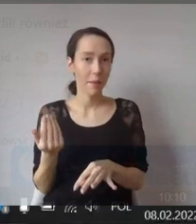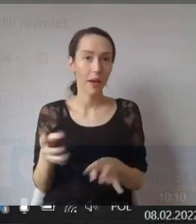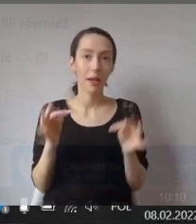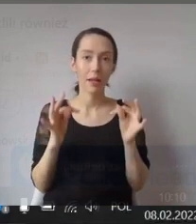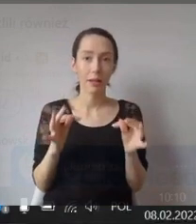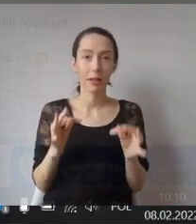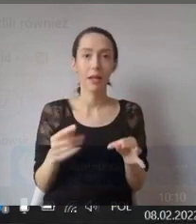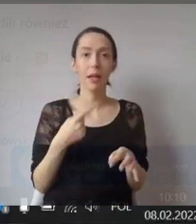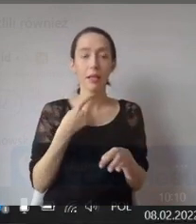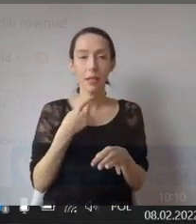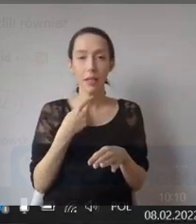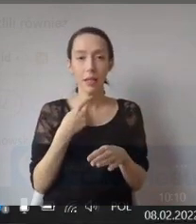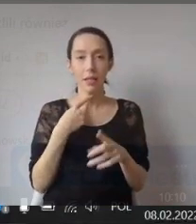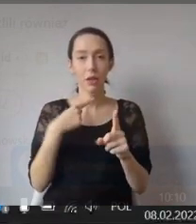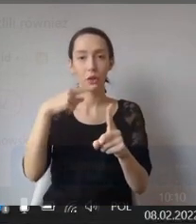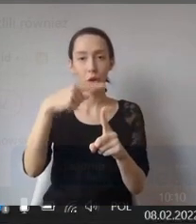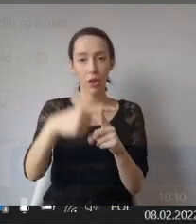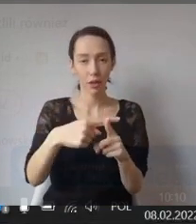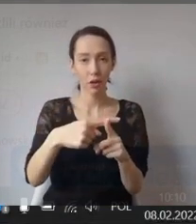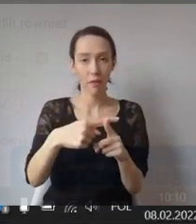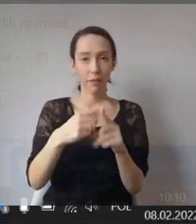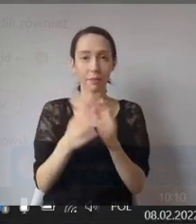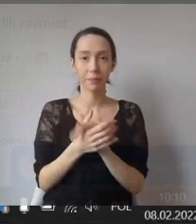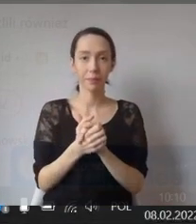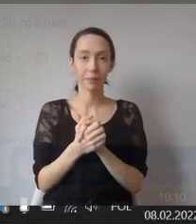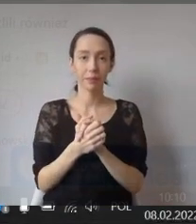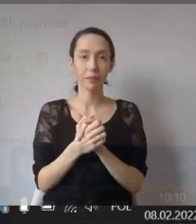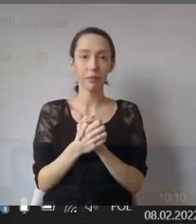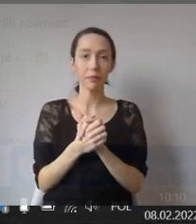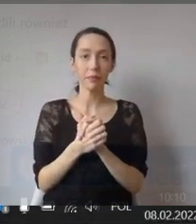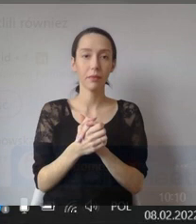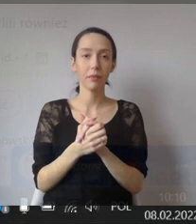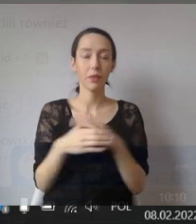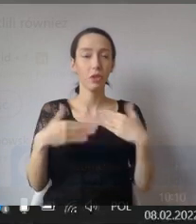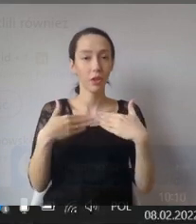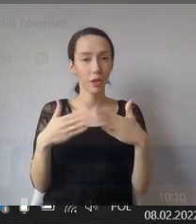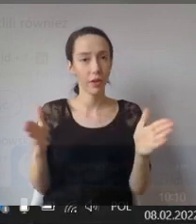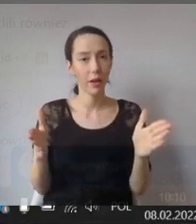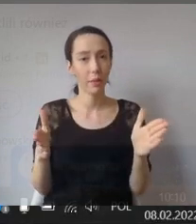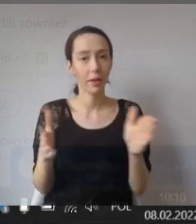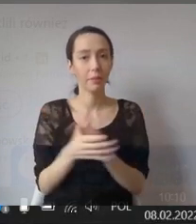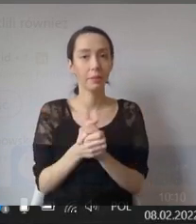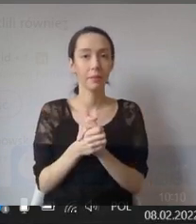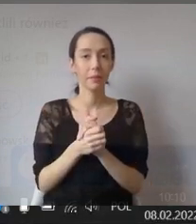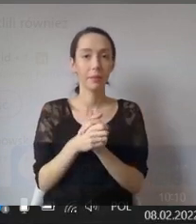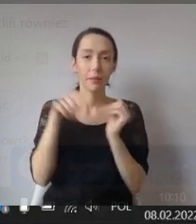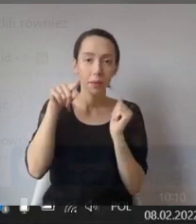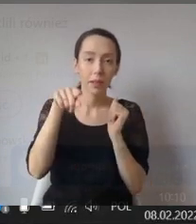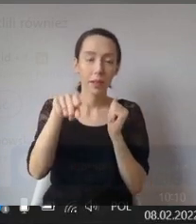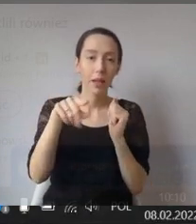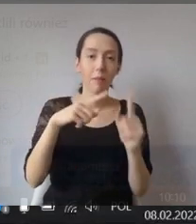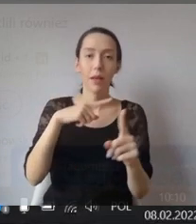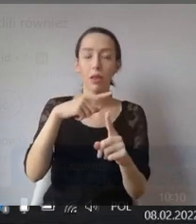język należy wpisać w sekcji dodatkowa, czyli rozwijamy sobie i klikamy